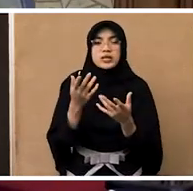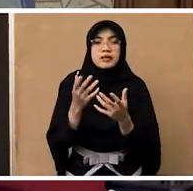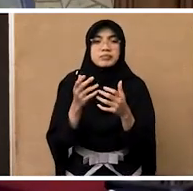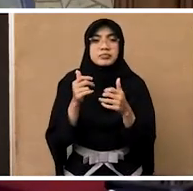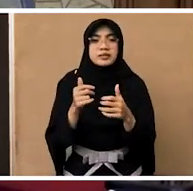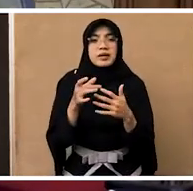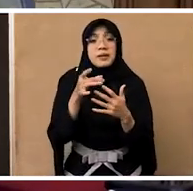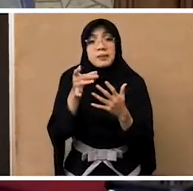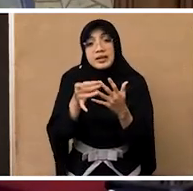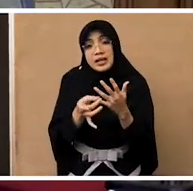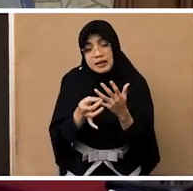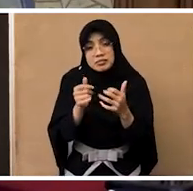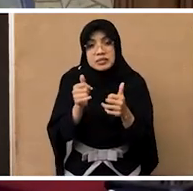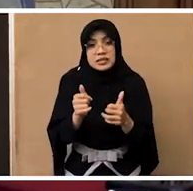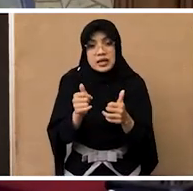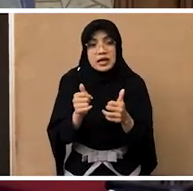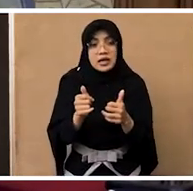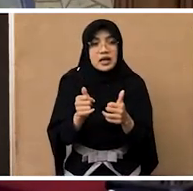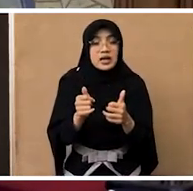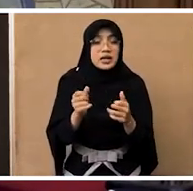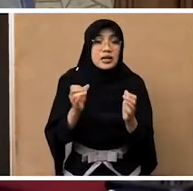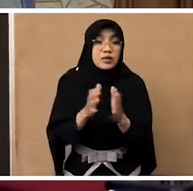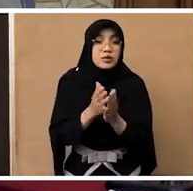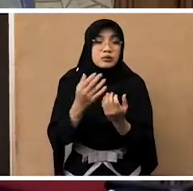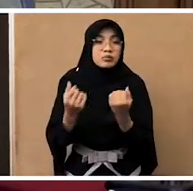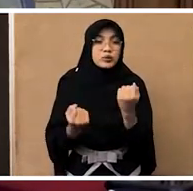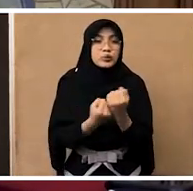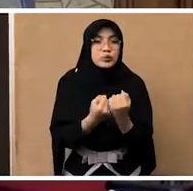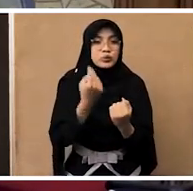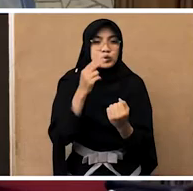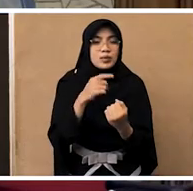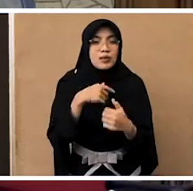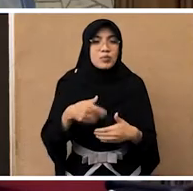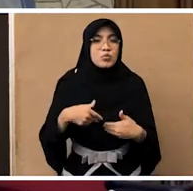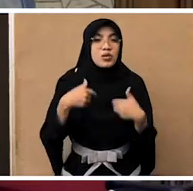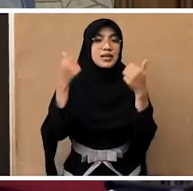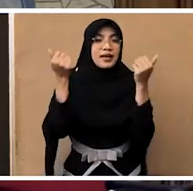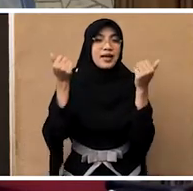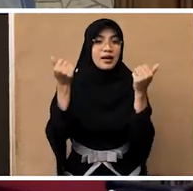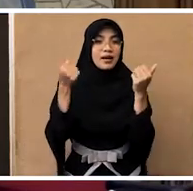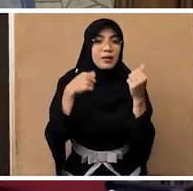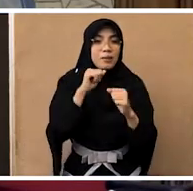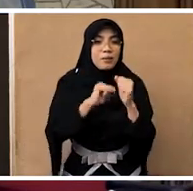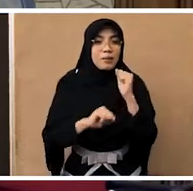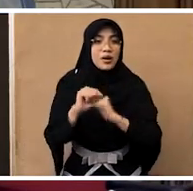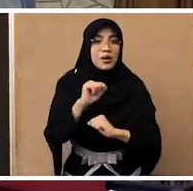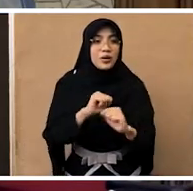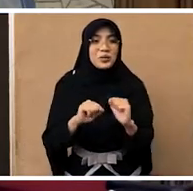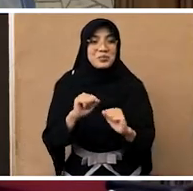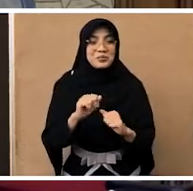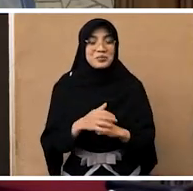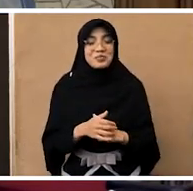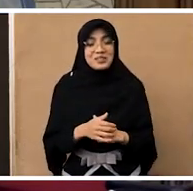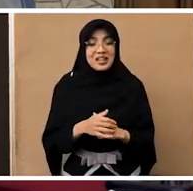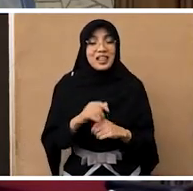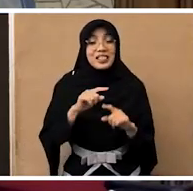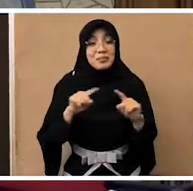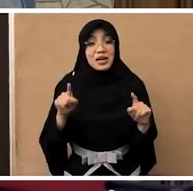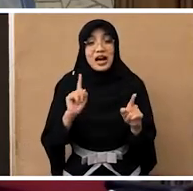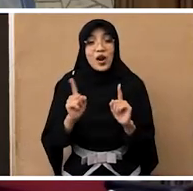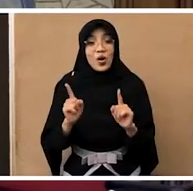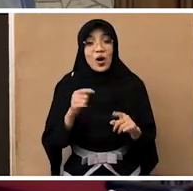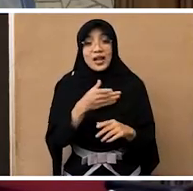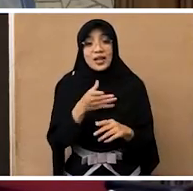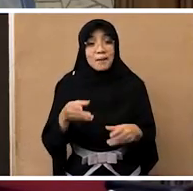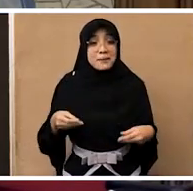alternatif gitu ya Dan memang mendukung kepada pemulihan pelaku sekalipun gitu tetapi ketika